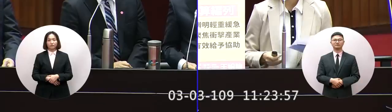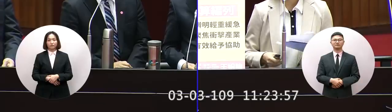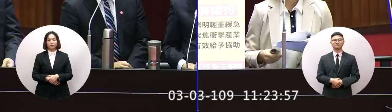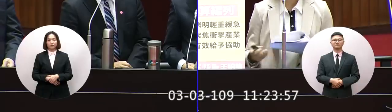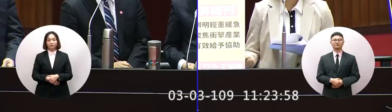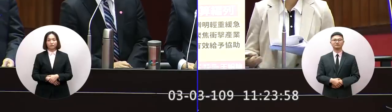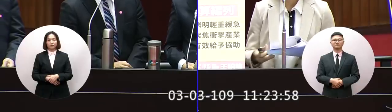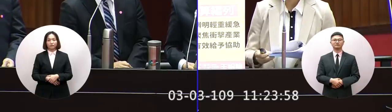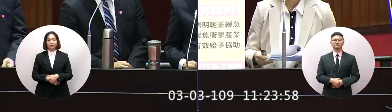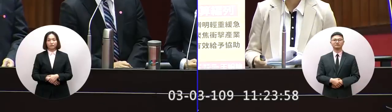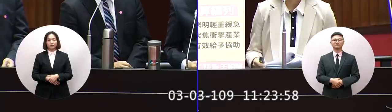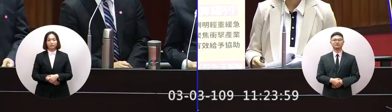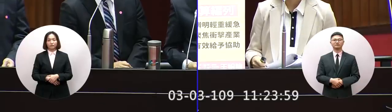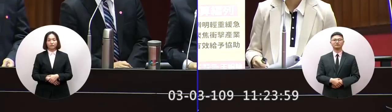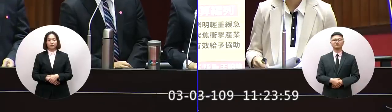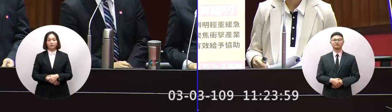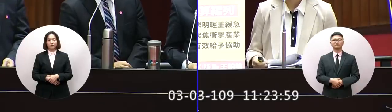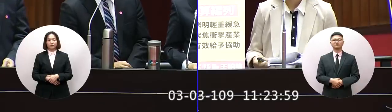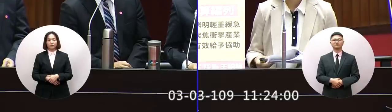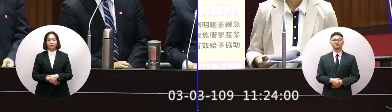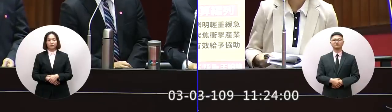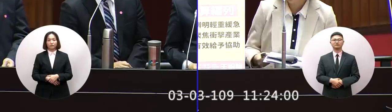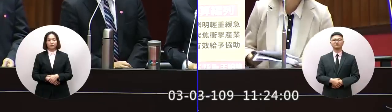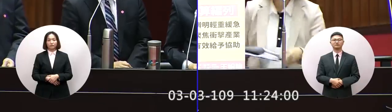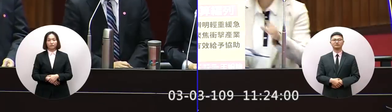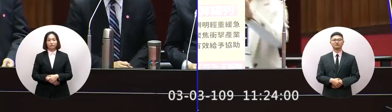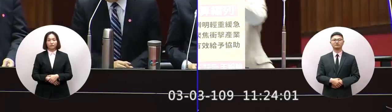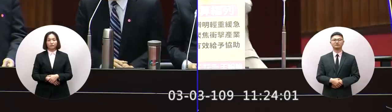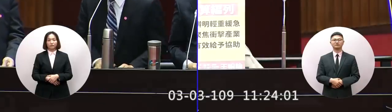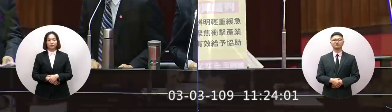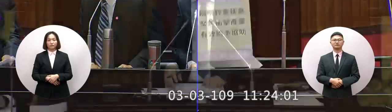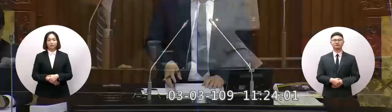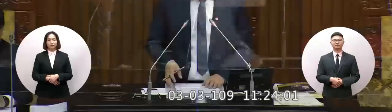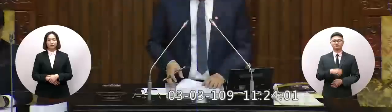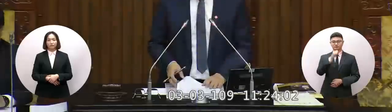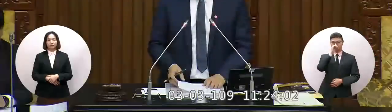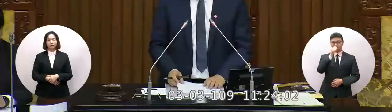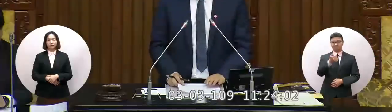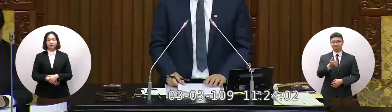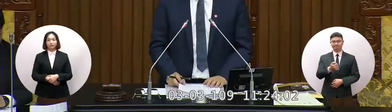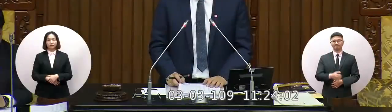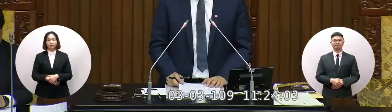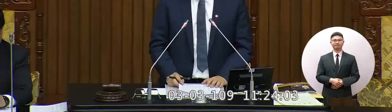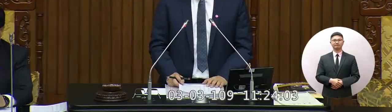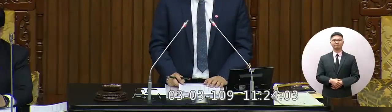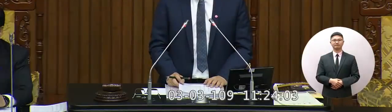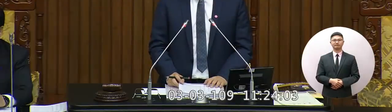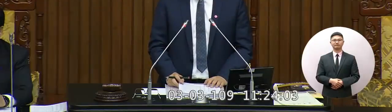好，谢谢。